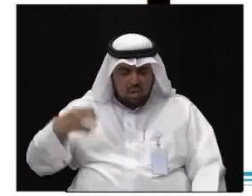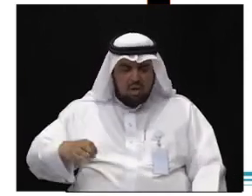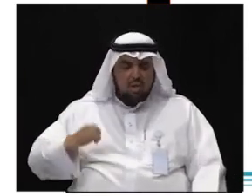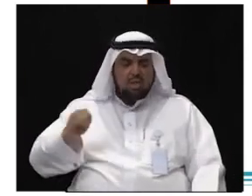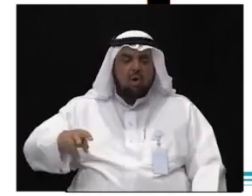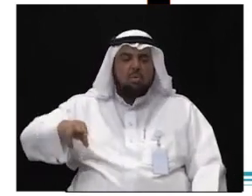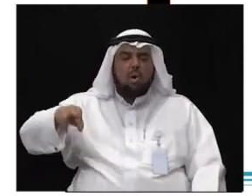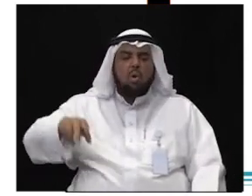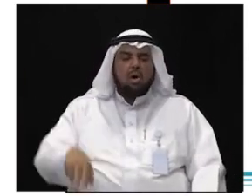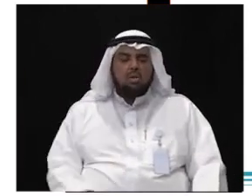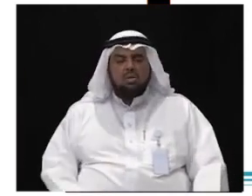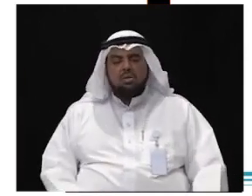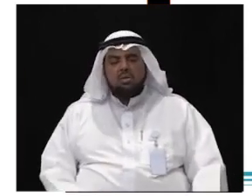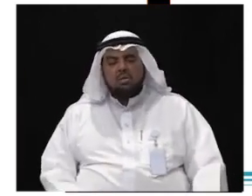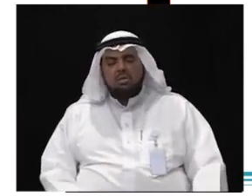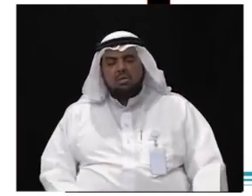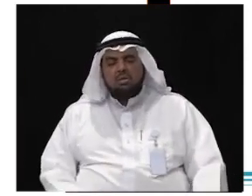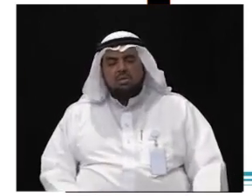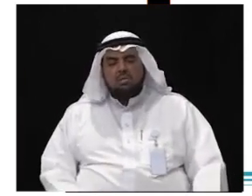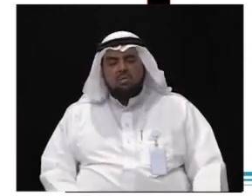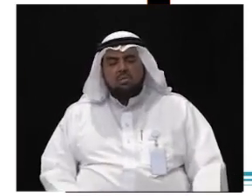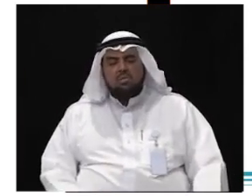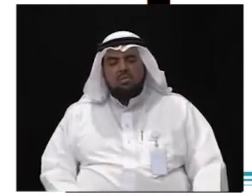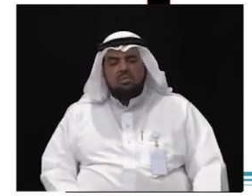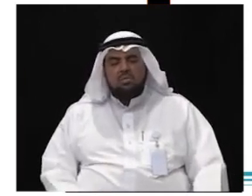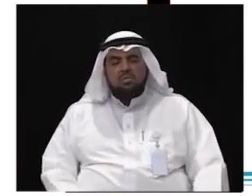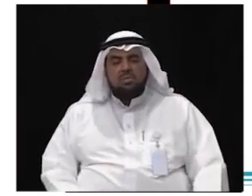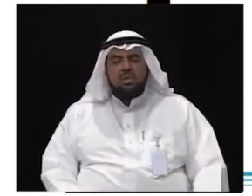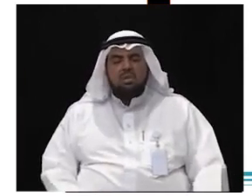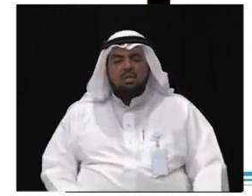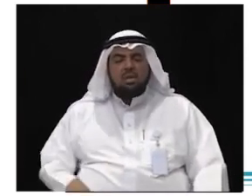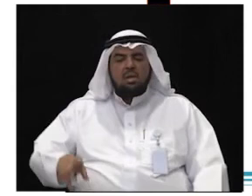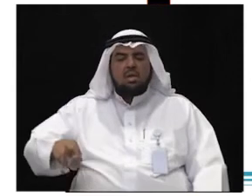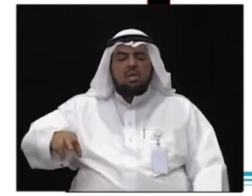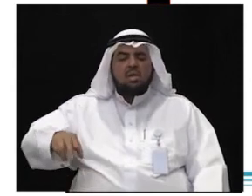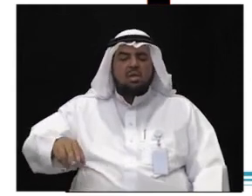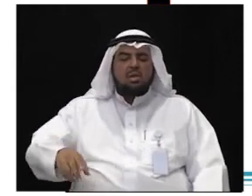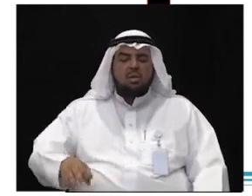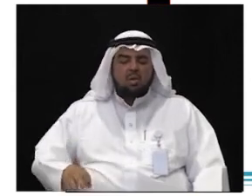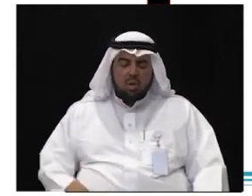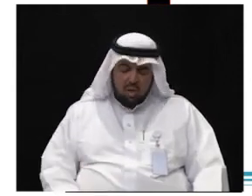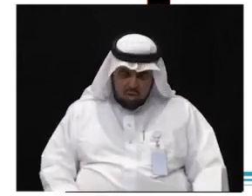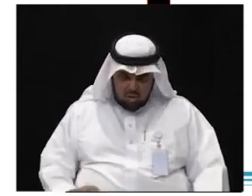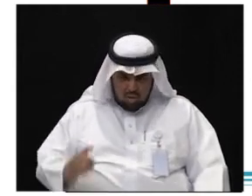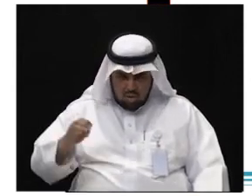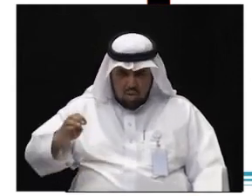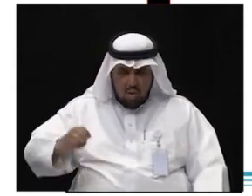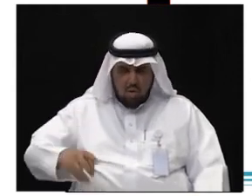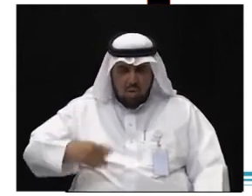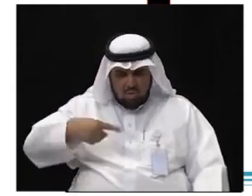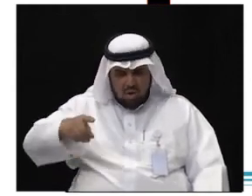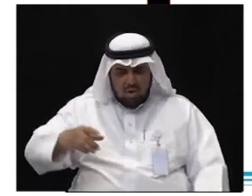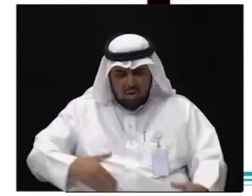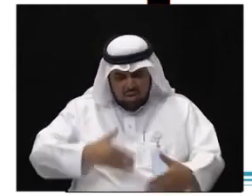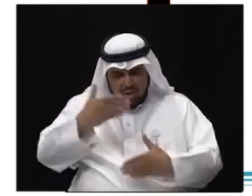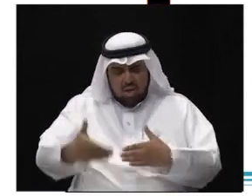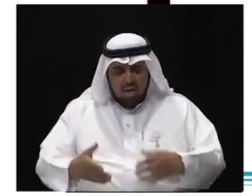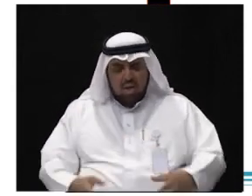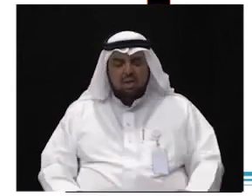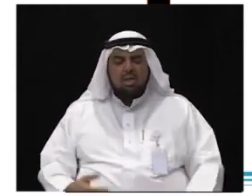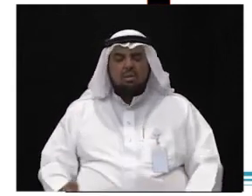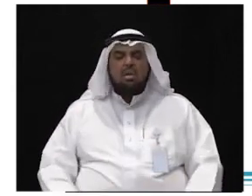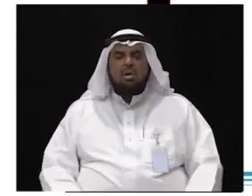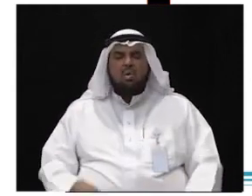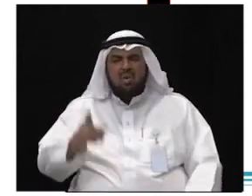العزيز. فعندما تكون إجابة عبد العزيز صحيحة فإننا ننتقل إلى التدريب التالي، أما عندما